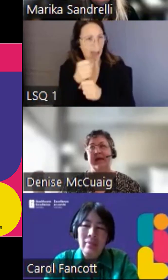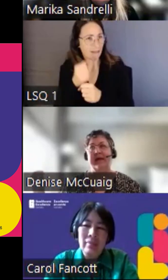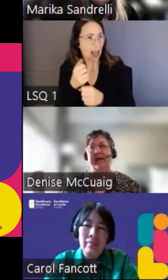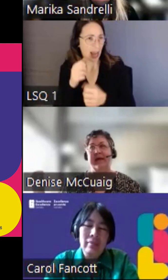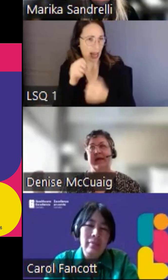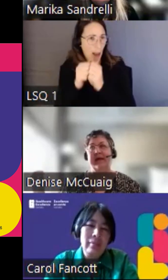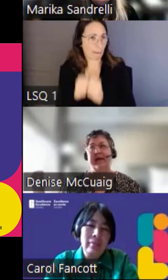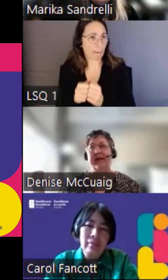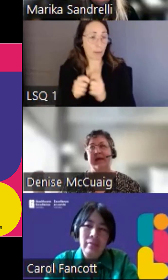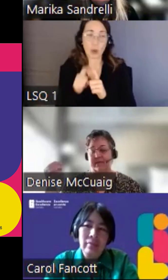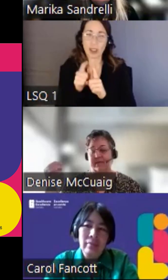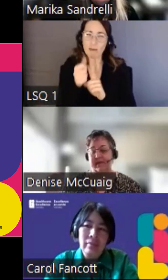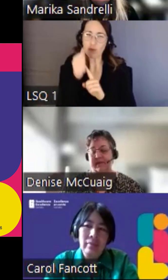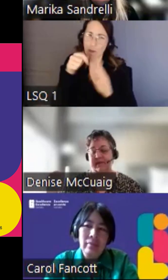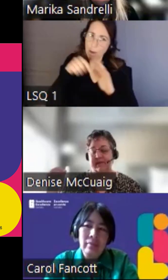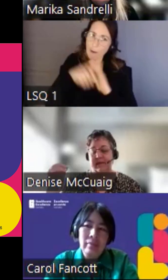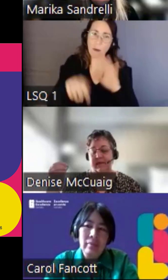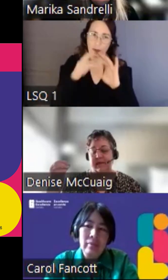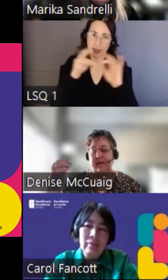que